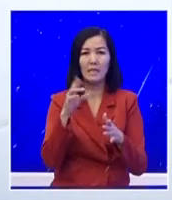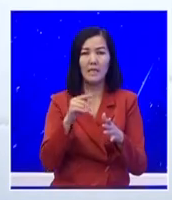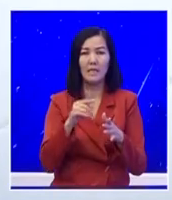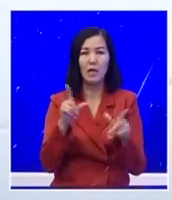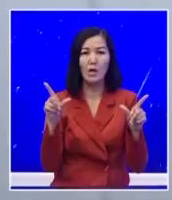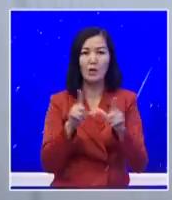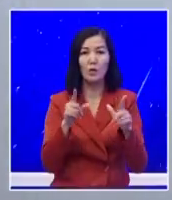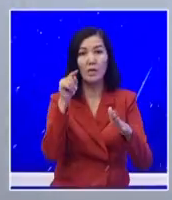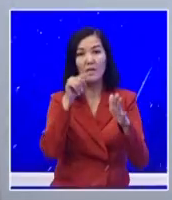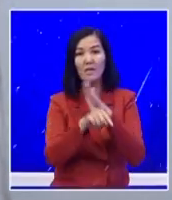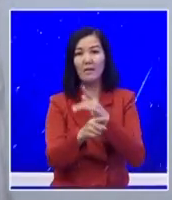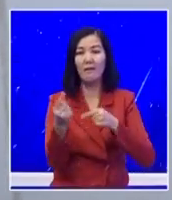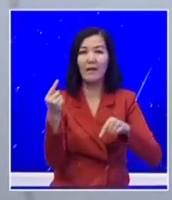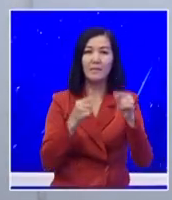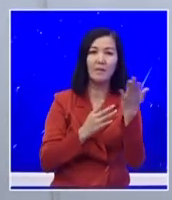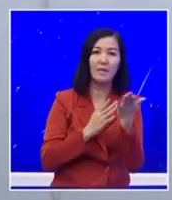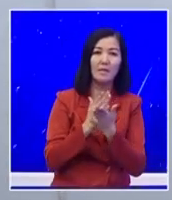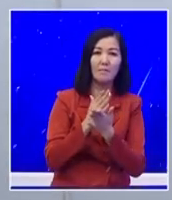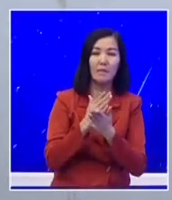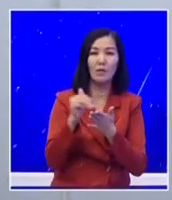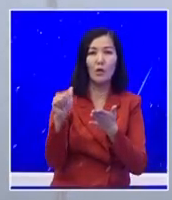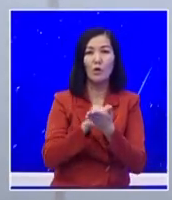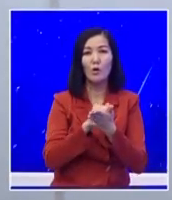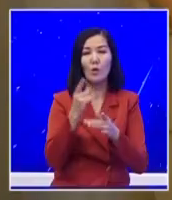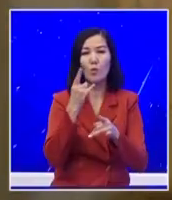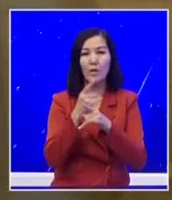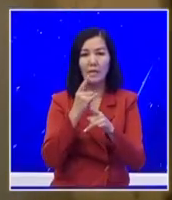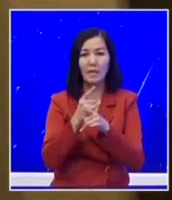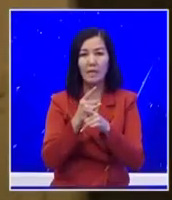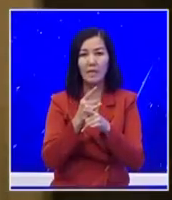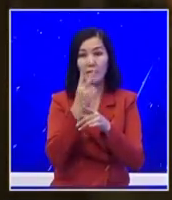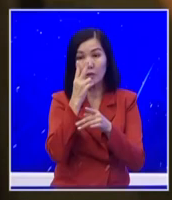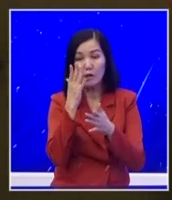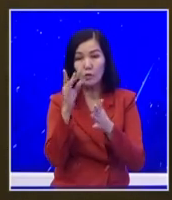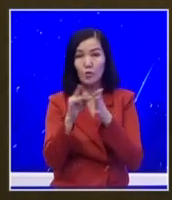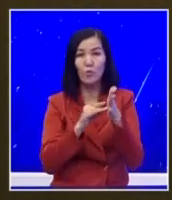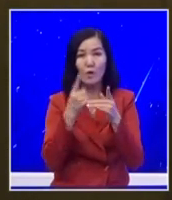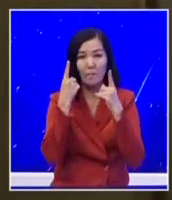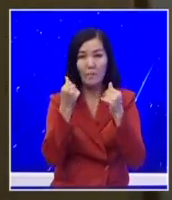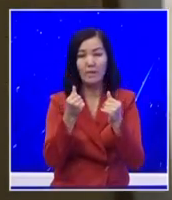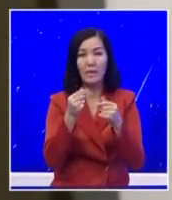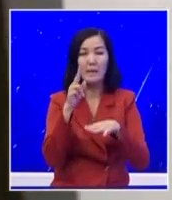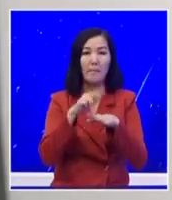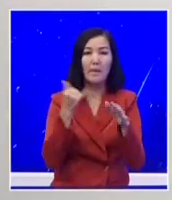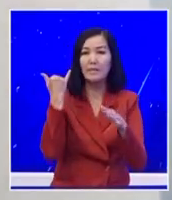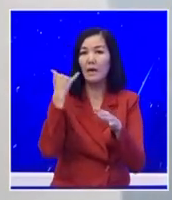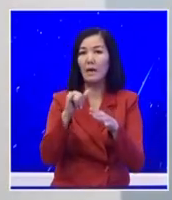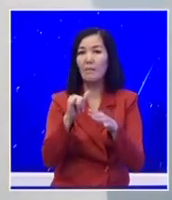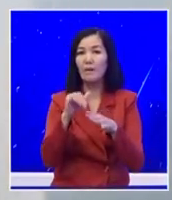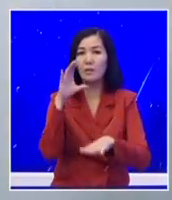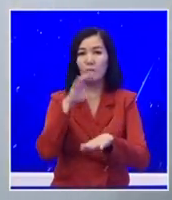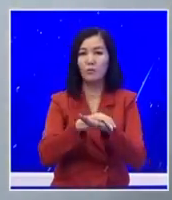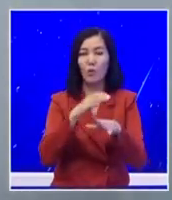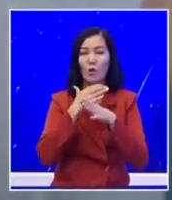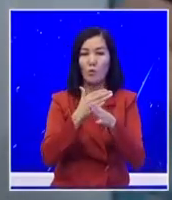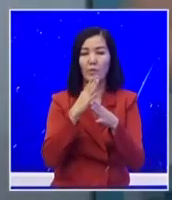дүкенді кіргендерінде кәсіпкер қызметтік куәліктерінің жалған екенін көз шалып қалған. Полицияға хабарласып, оларды